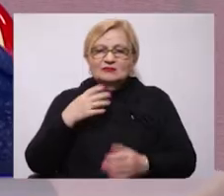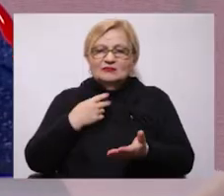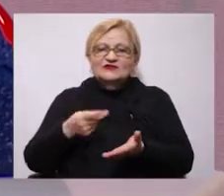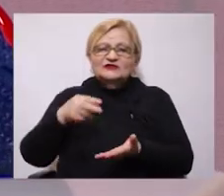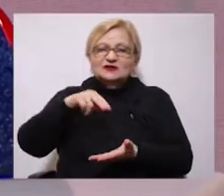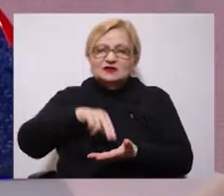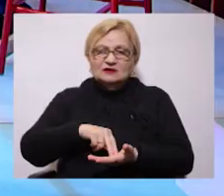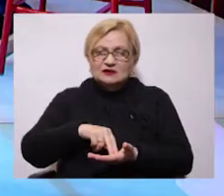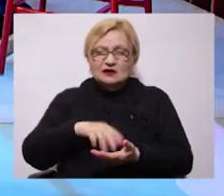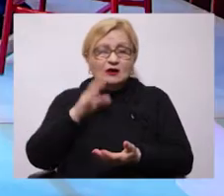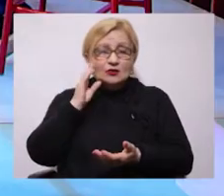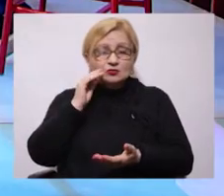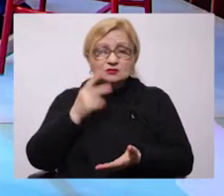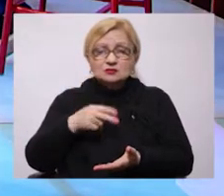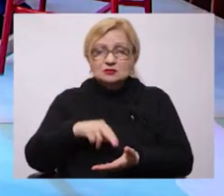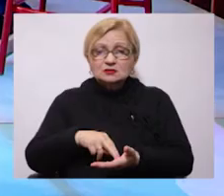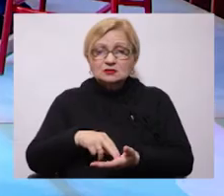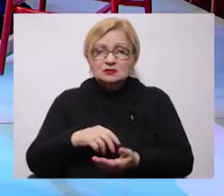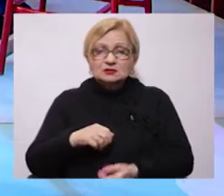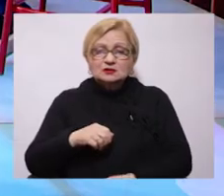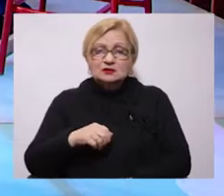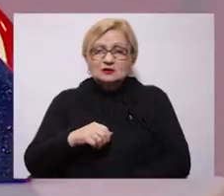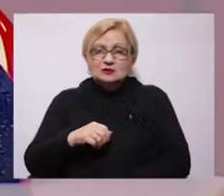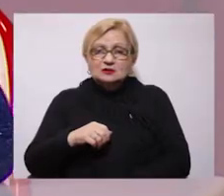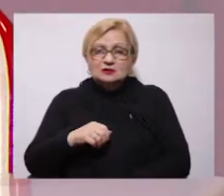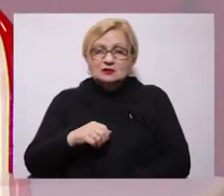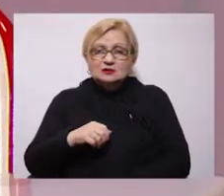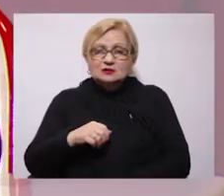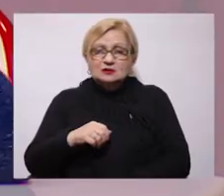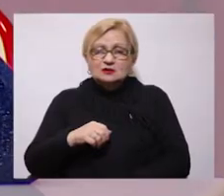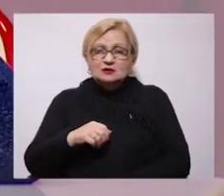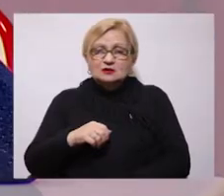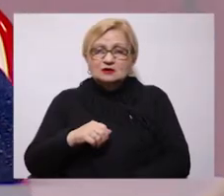უდგებით. როდის უდგებით? ანასტასია,